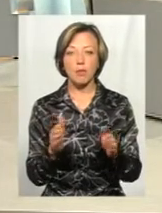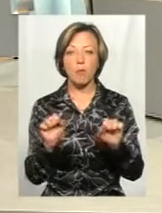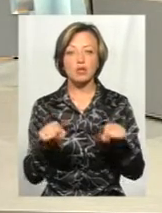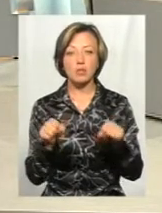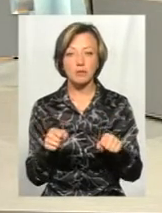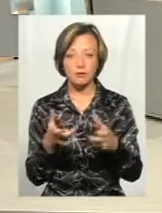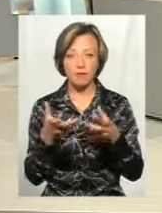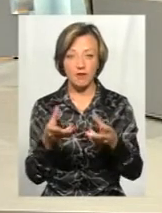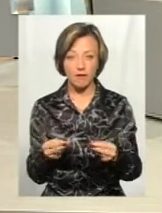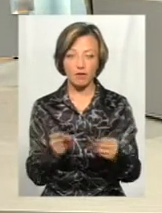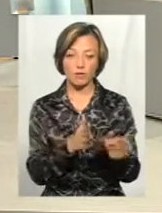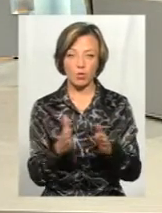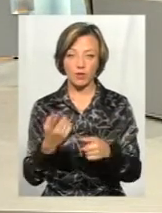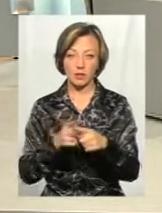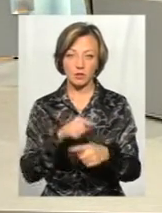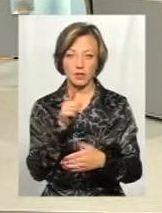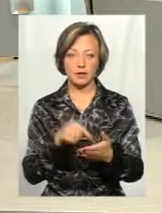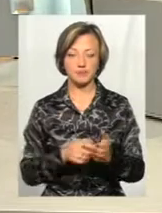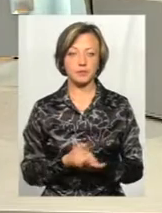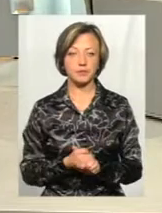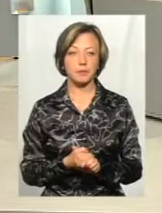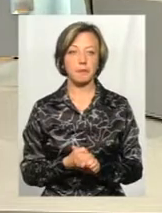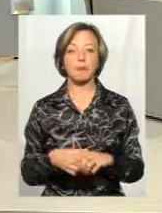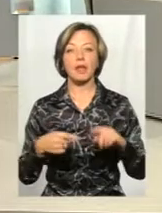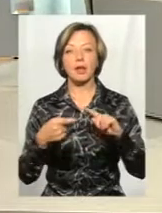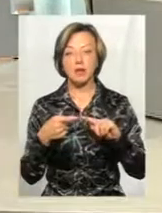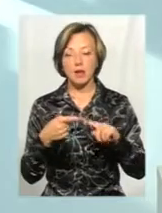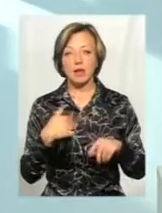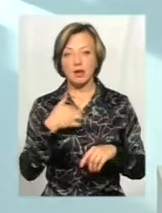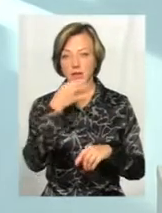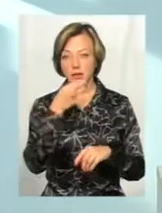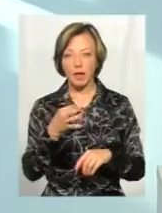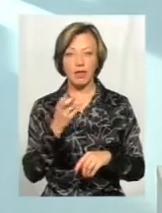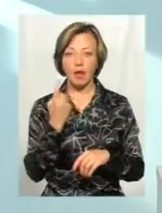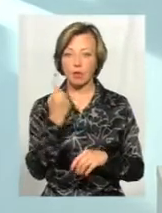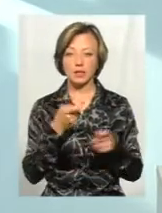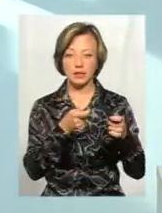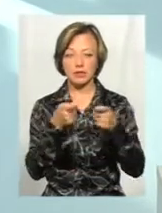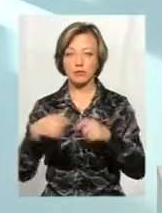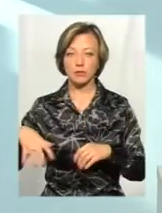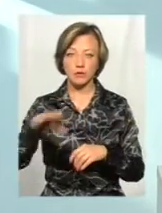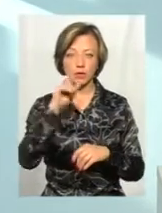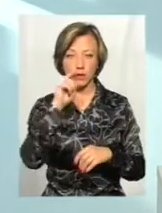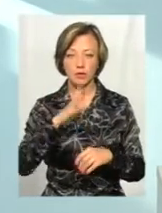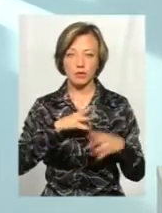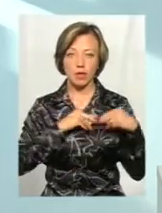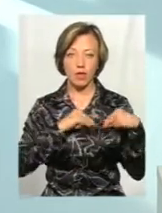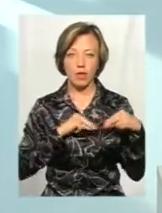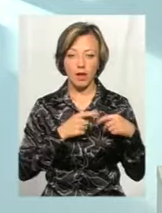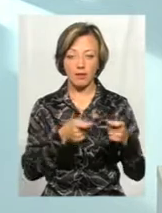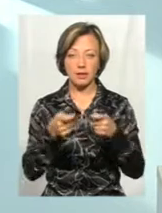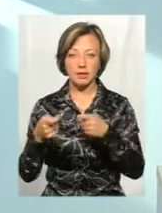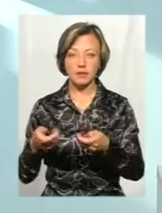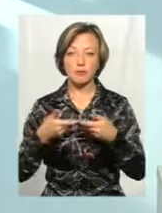конкретно зможуть врегулювати це питання? Ну, по-перше, я хочу сказати, що я не один їжджу по території держави, їздять і мої колеги, і ми